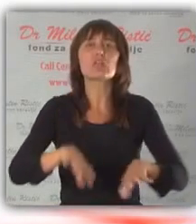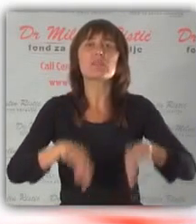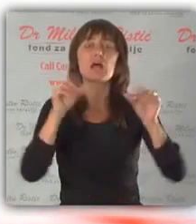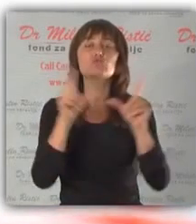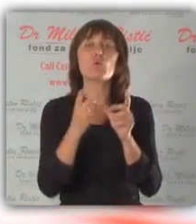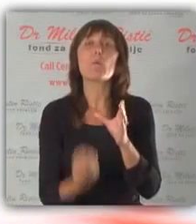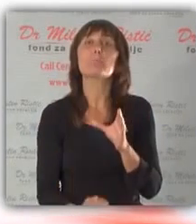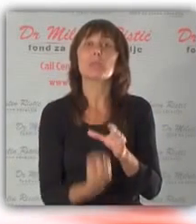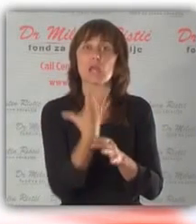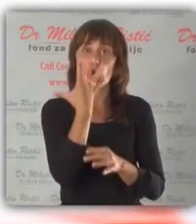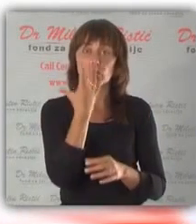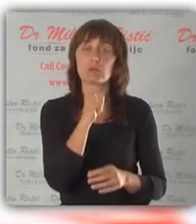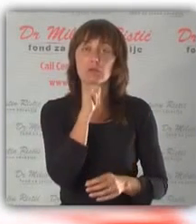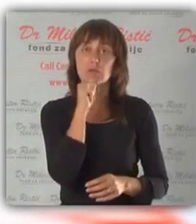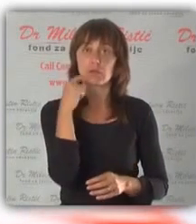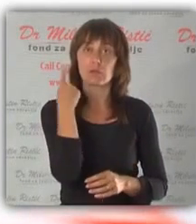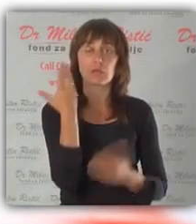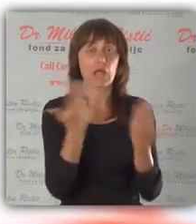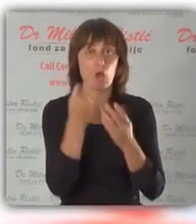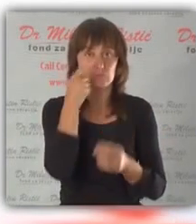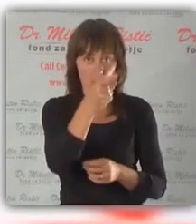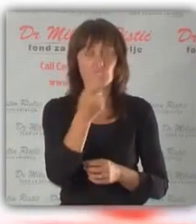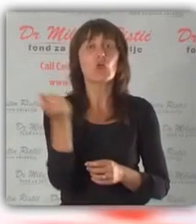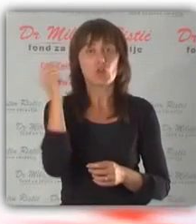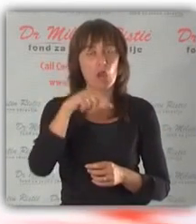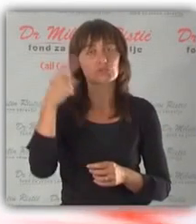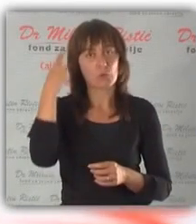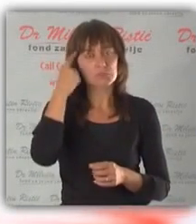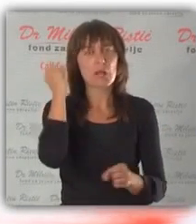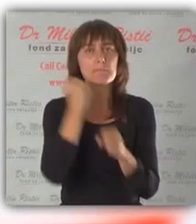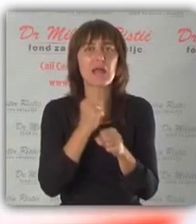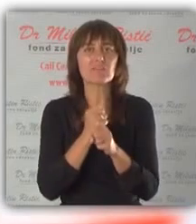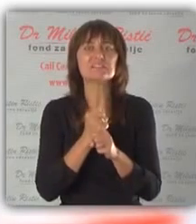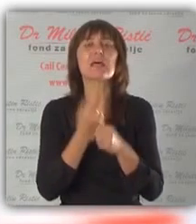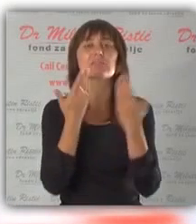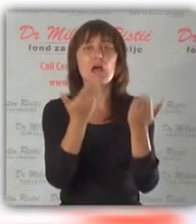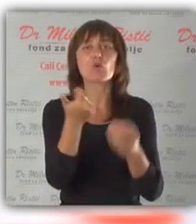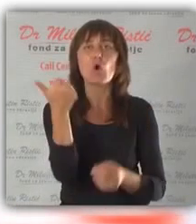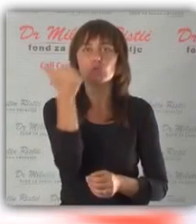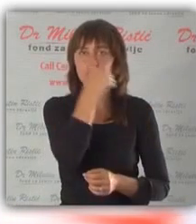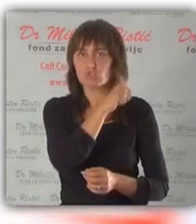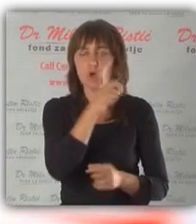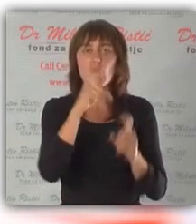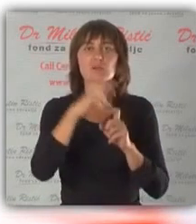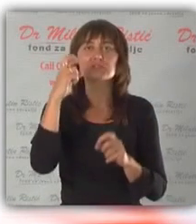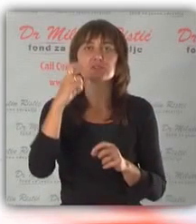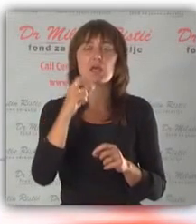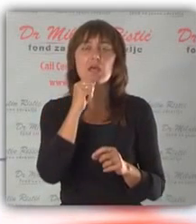možete naći u prirodi i samo kao takvi dolaze u obzir. Prave se tako što